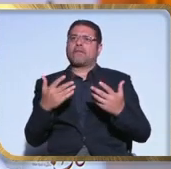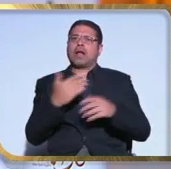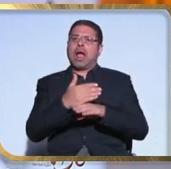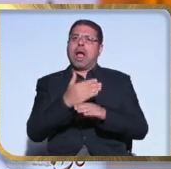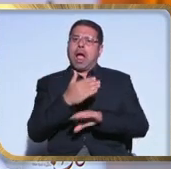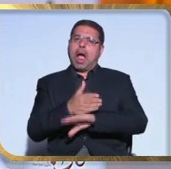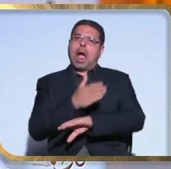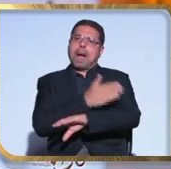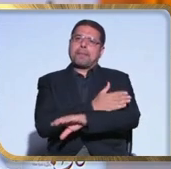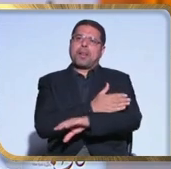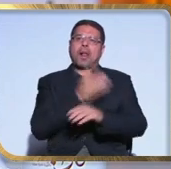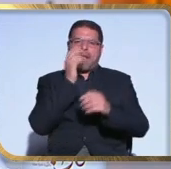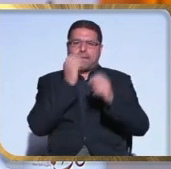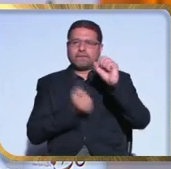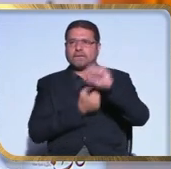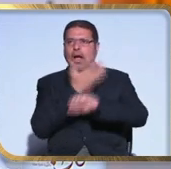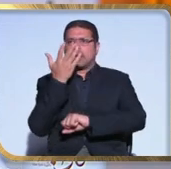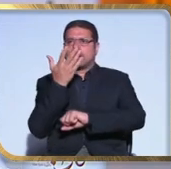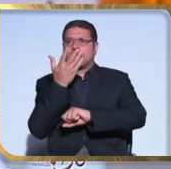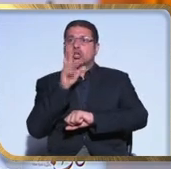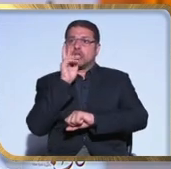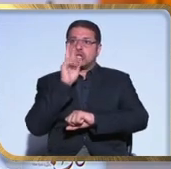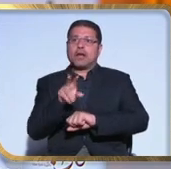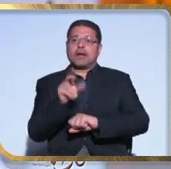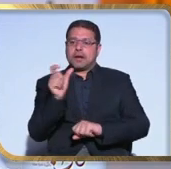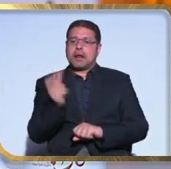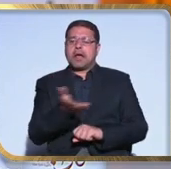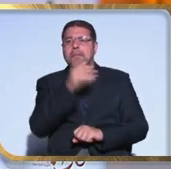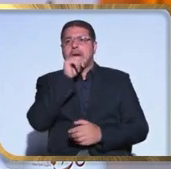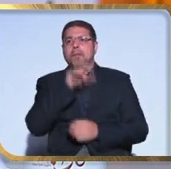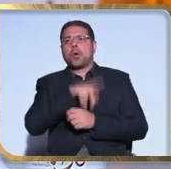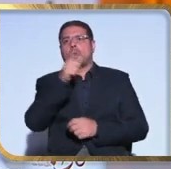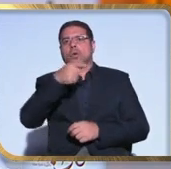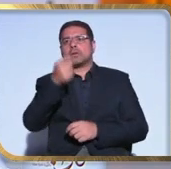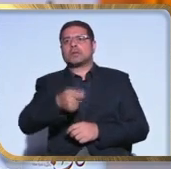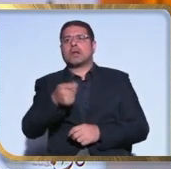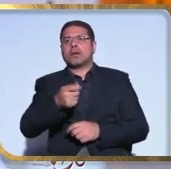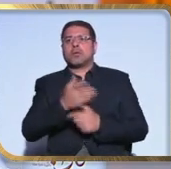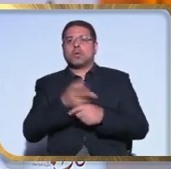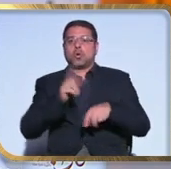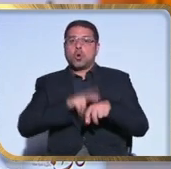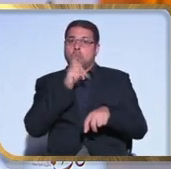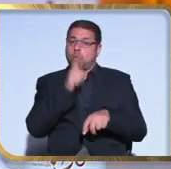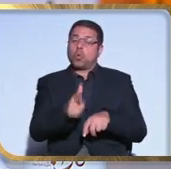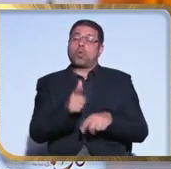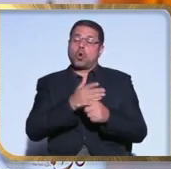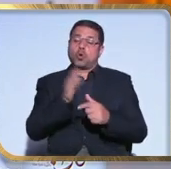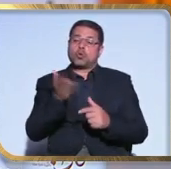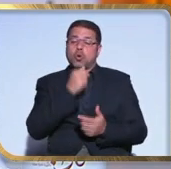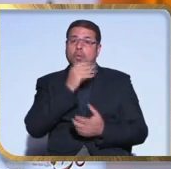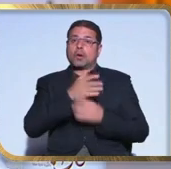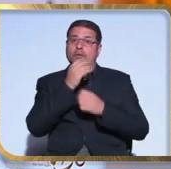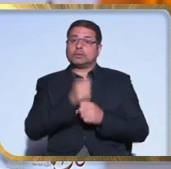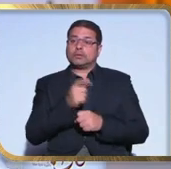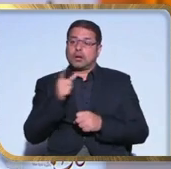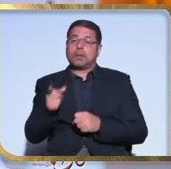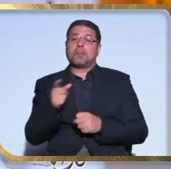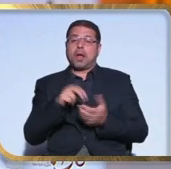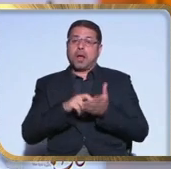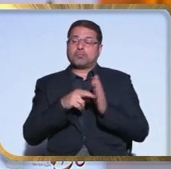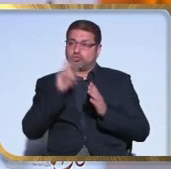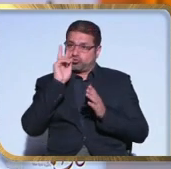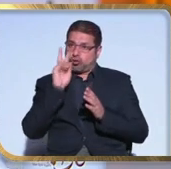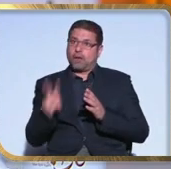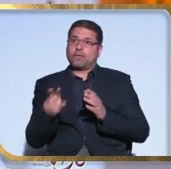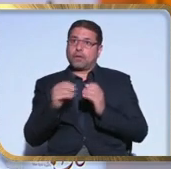قبل صلاه الفجر وهي شافت ده من فاعل النبي عليه الصلاه والسلام وبتقول ان رسول الله صلى الله عليه